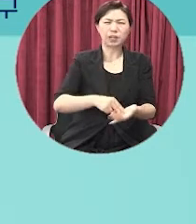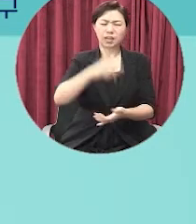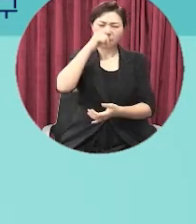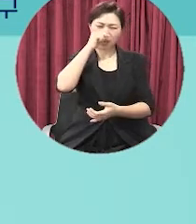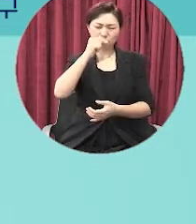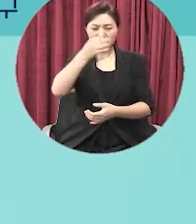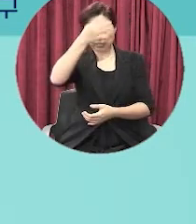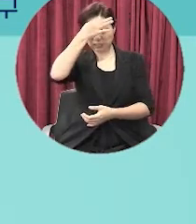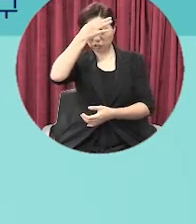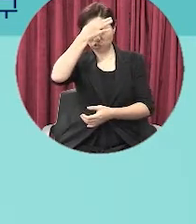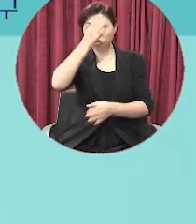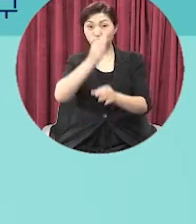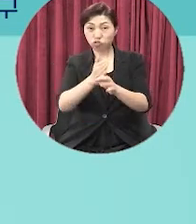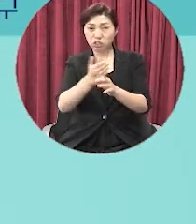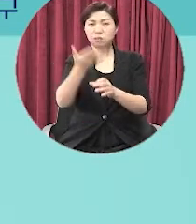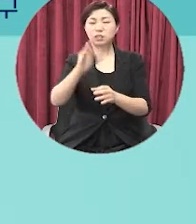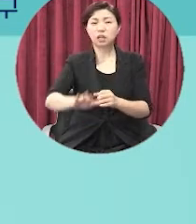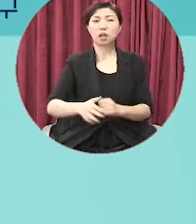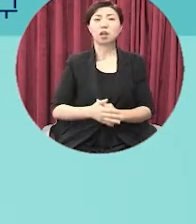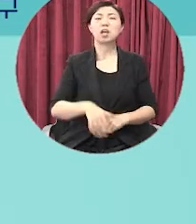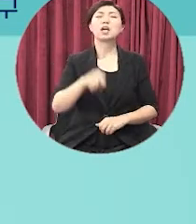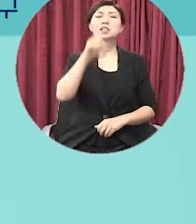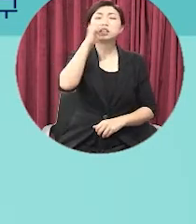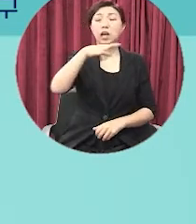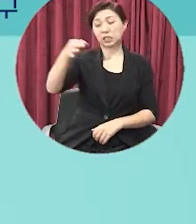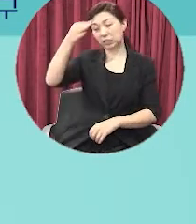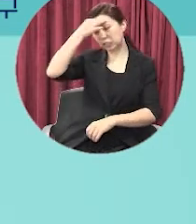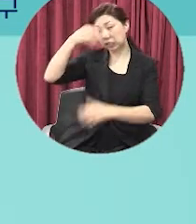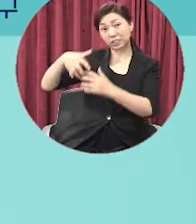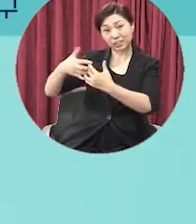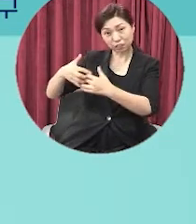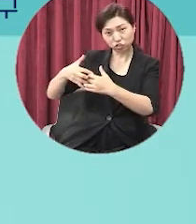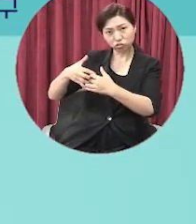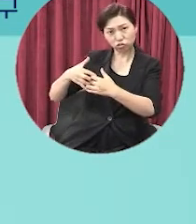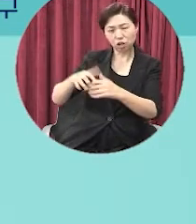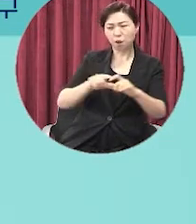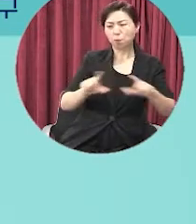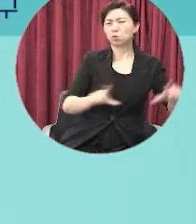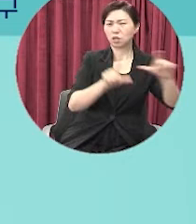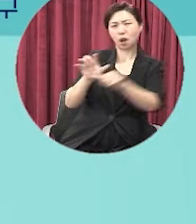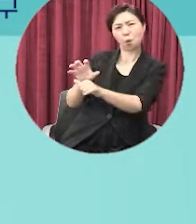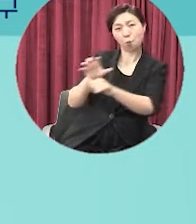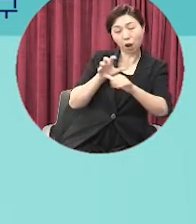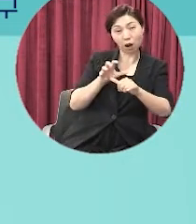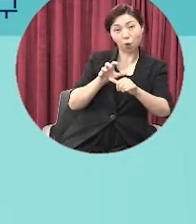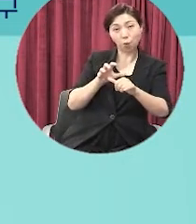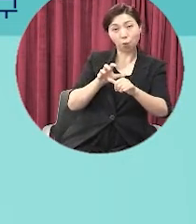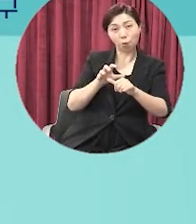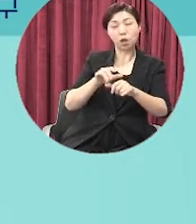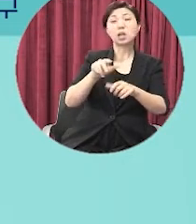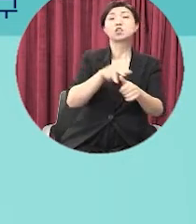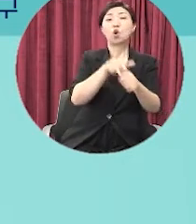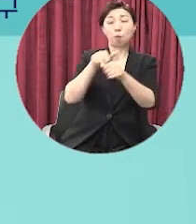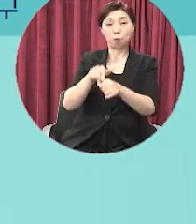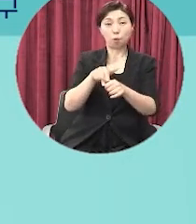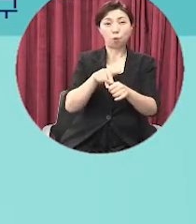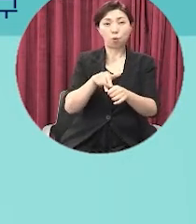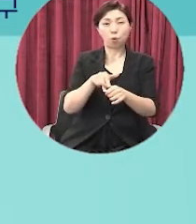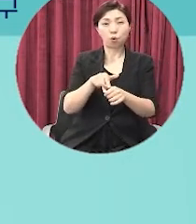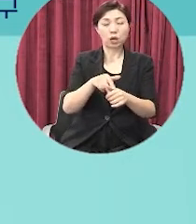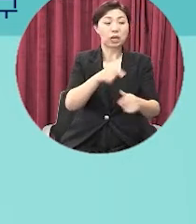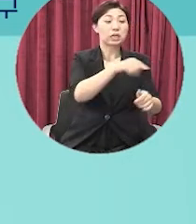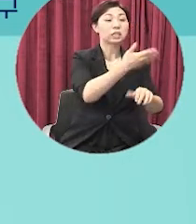만들어져 있는데 그렇게 2개를 일상생활에서 쓰면서 어지는 데이터 그리고 그렇게 이 또 서로 다른 데이터 끼리 아